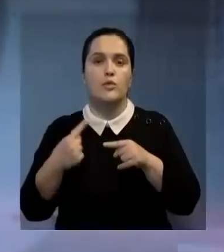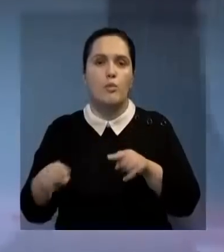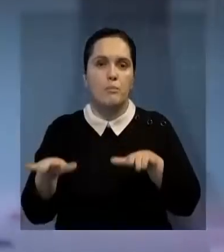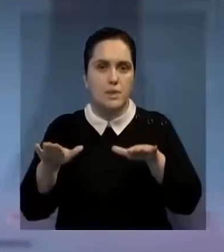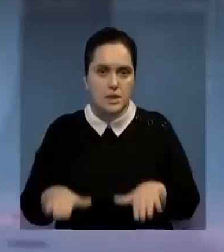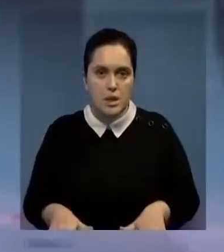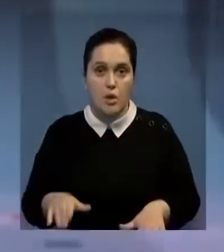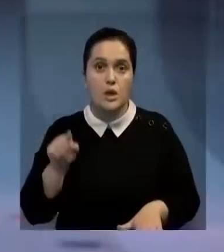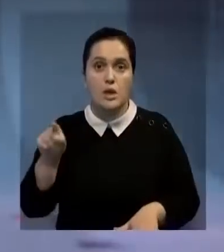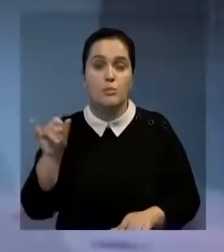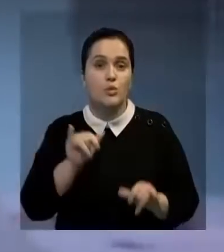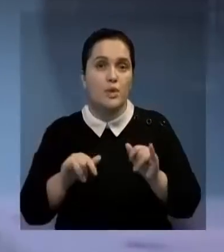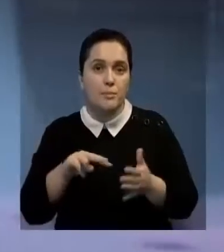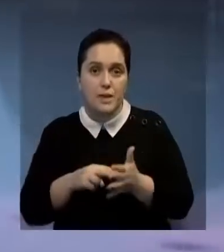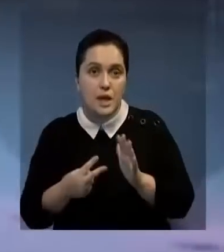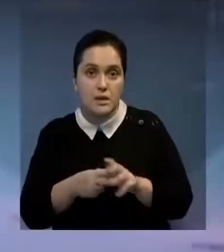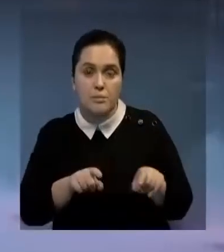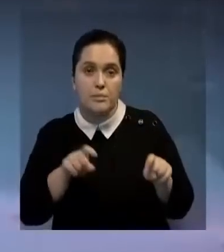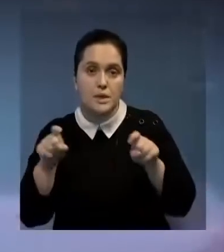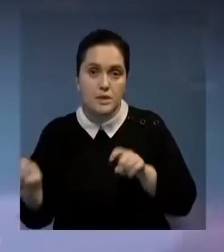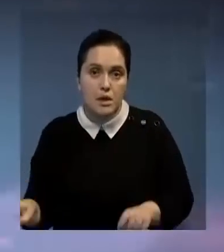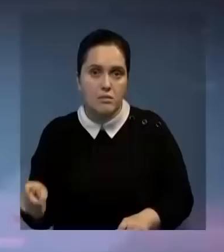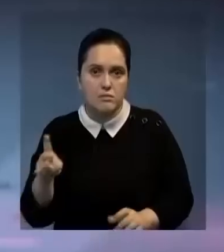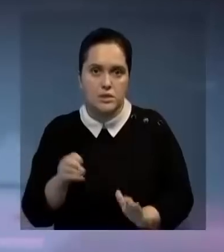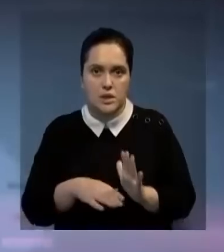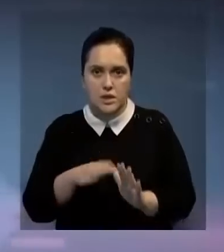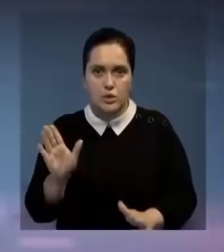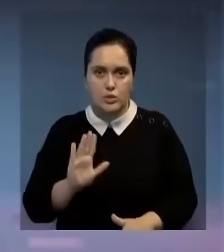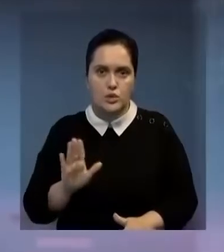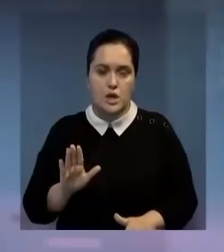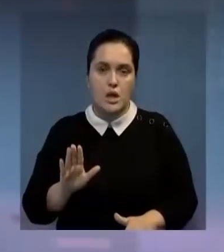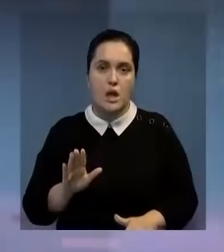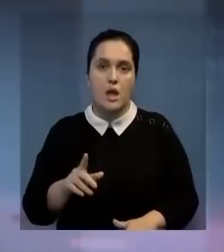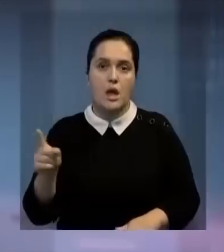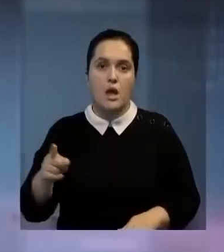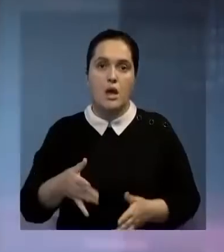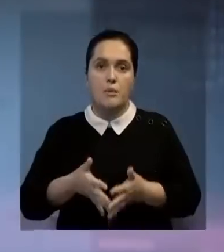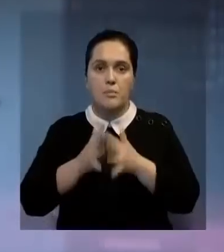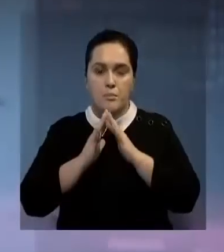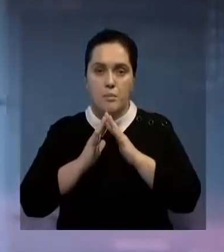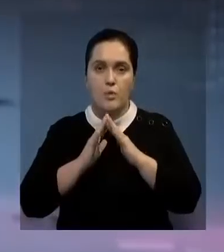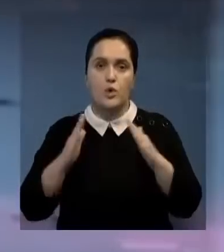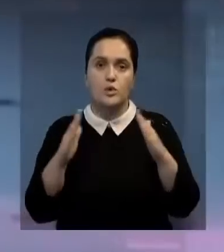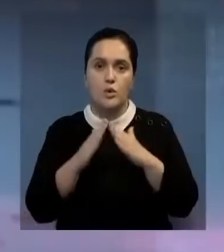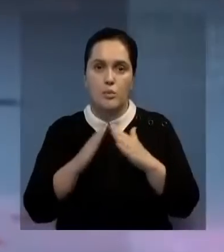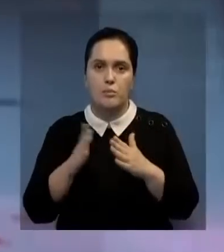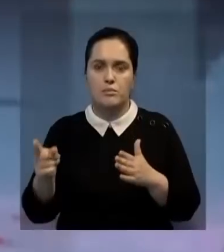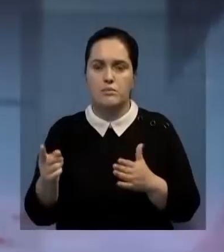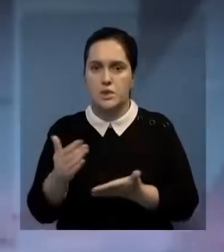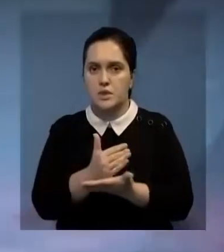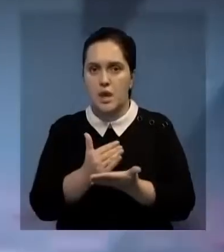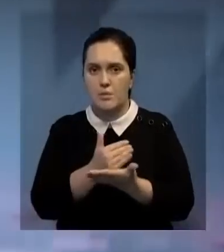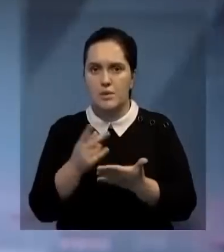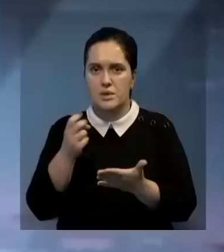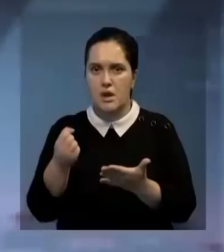в другом месте, но там, куда планируют переселить погорельцев, не лучше, считают они. Возводить новостройки собираются